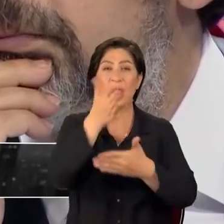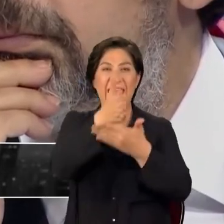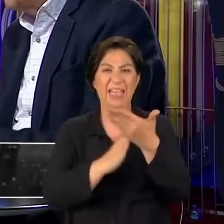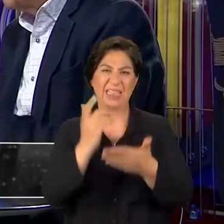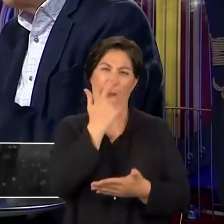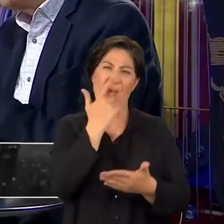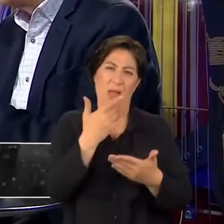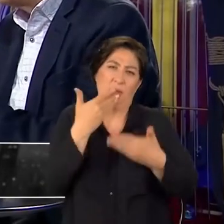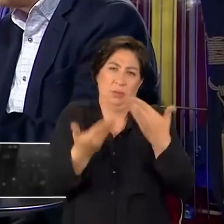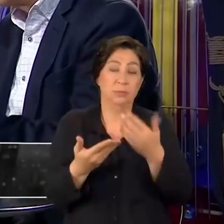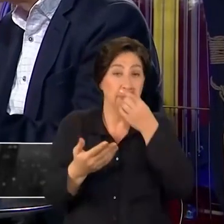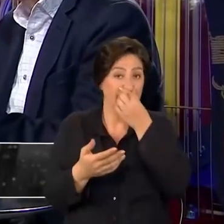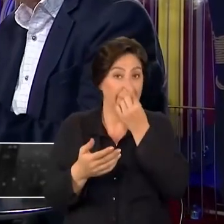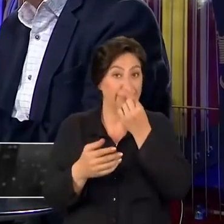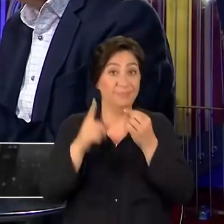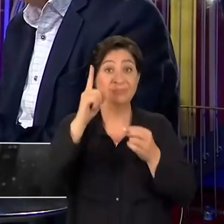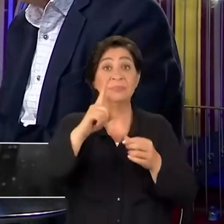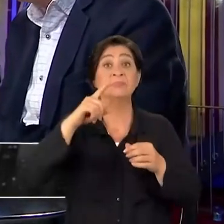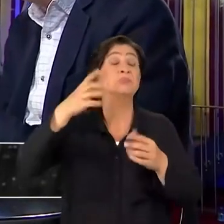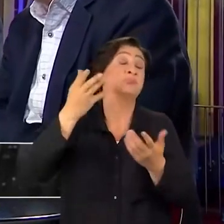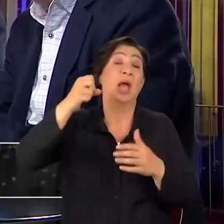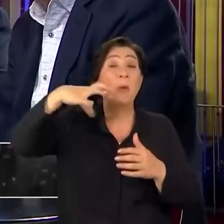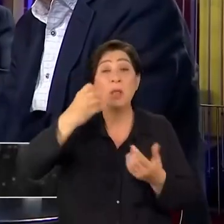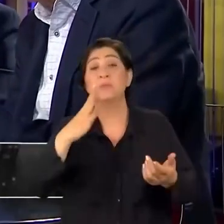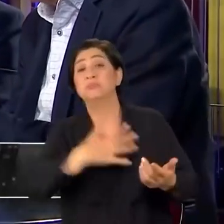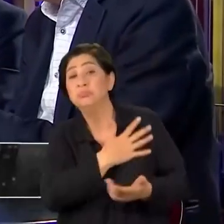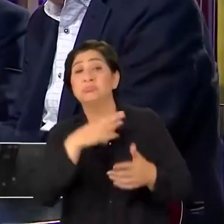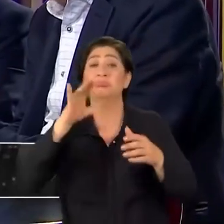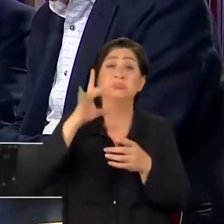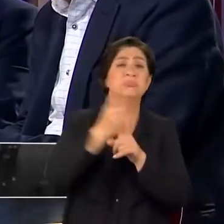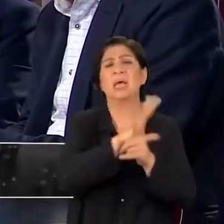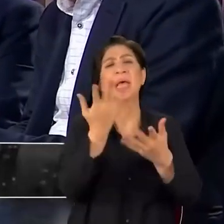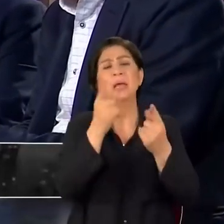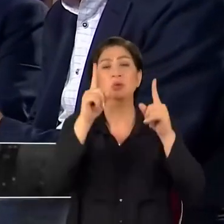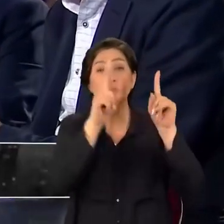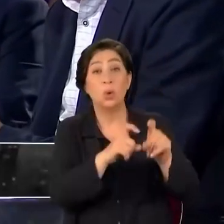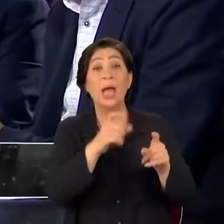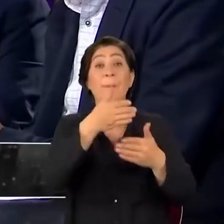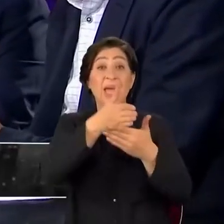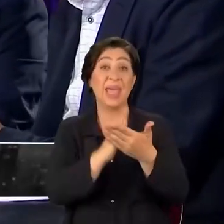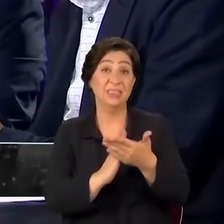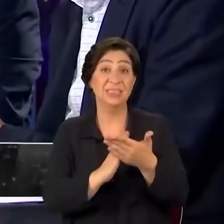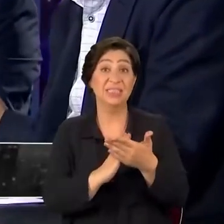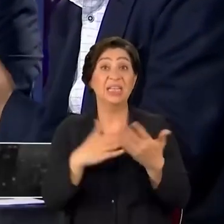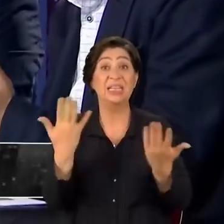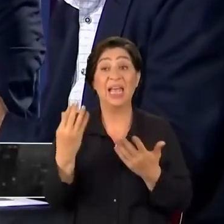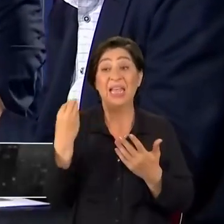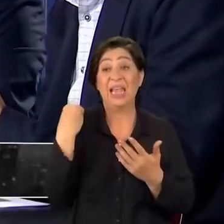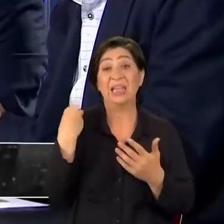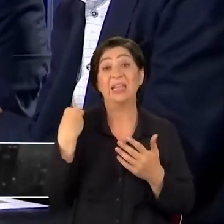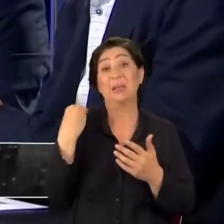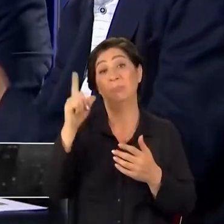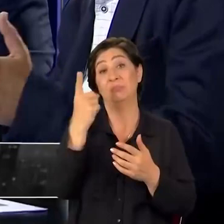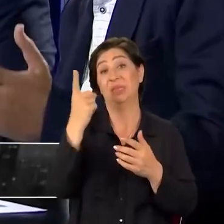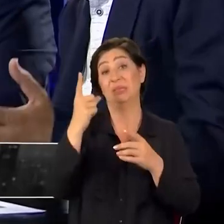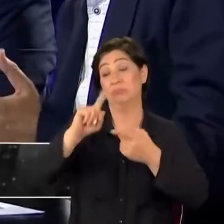kabaca bir parti söylüyor örneğin kime oy verirsin türü sorularda ama yarısı ya yeni parti lazım diyor